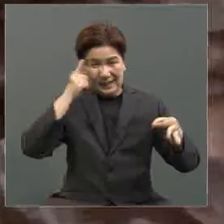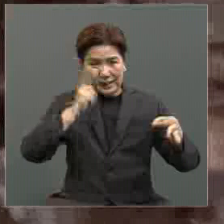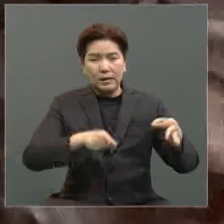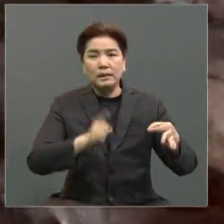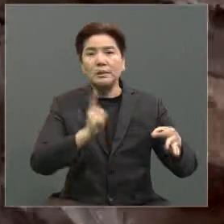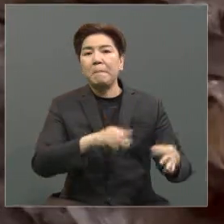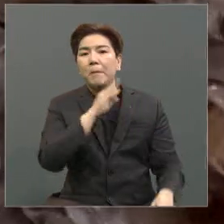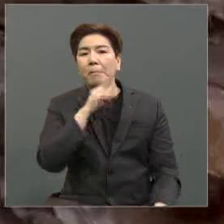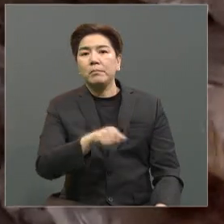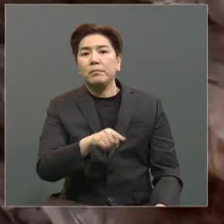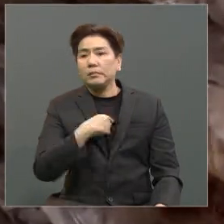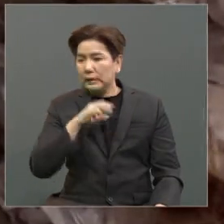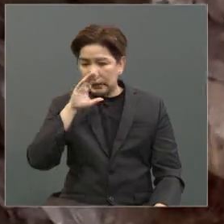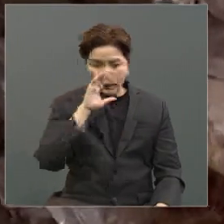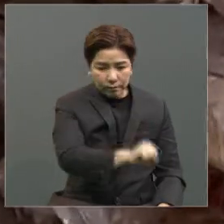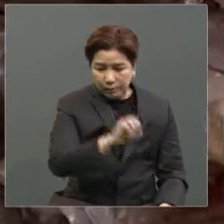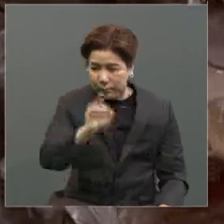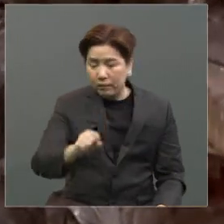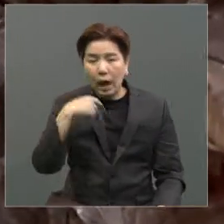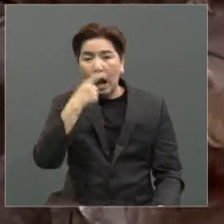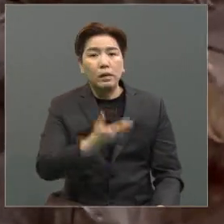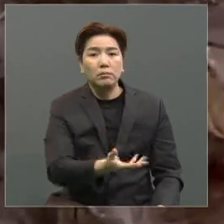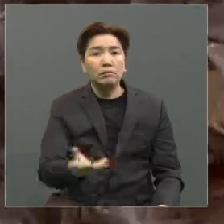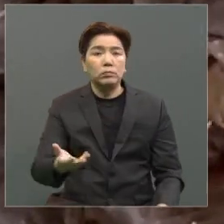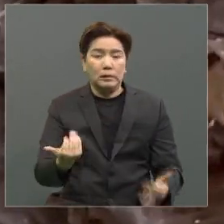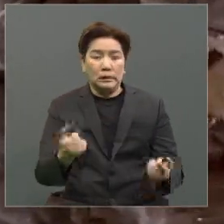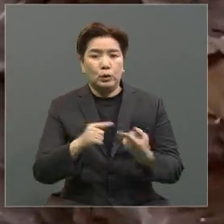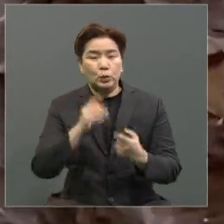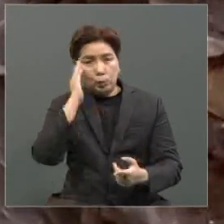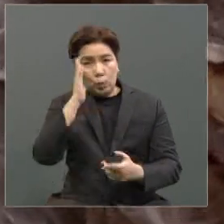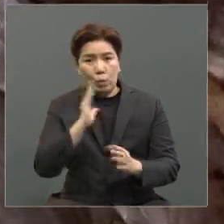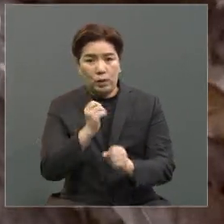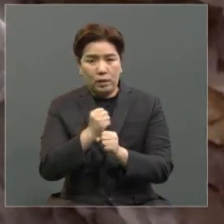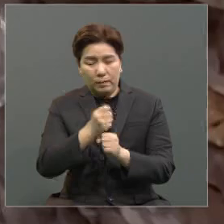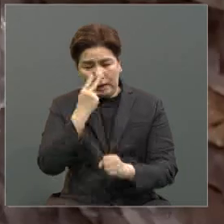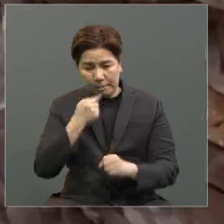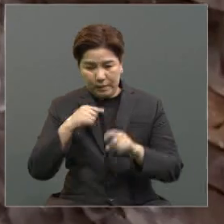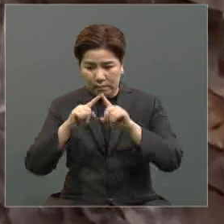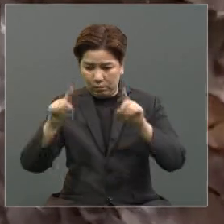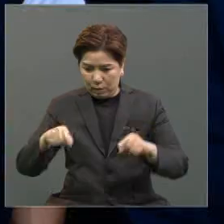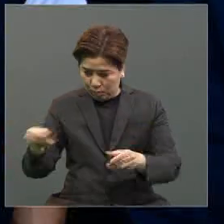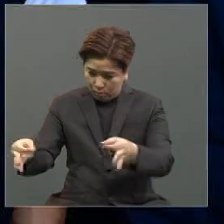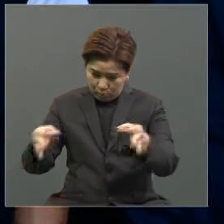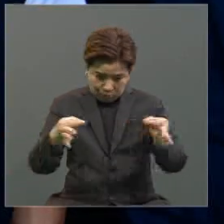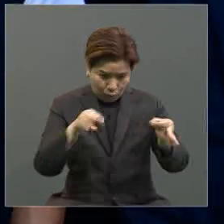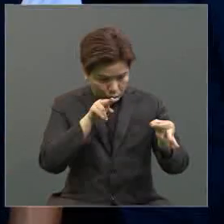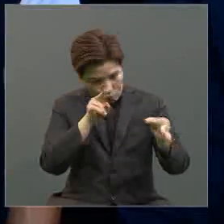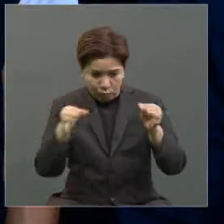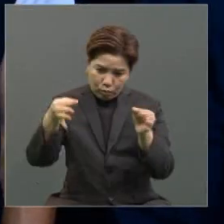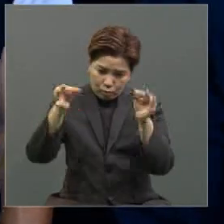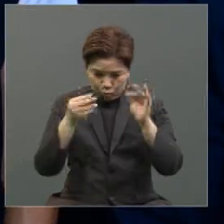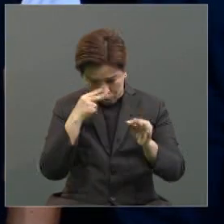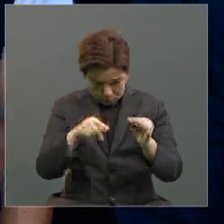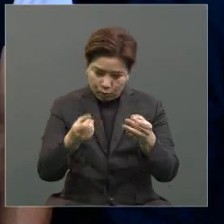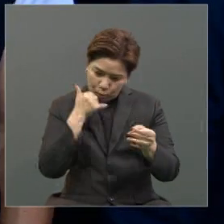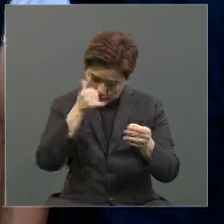ทีมันเป็นปลอมจะไปจับมือใครดมว่ามันปลอมมาจากขั้นตอนไหนดังนั้นเนี่ยต่อไปนี้ผู้ประกอบการเองเห็นมีใบมาก็อาจจะต้องตรวจสอบมากขึ้นกับหน่วยงานต่าง